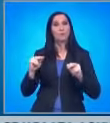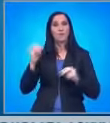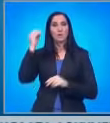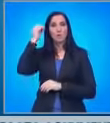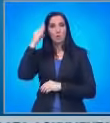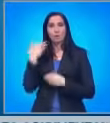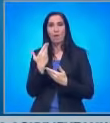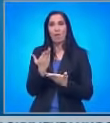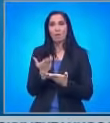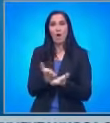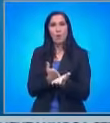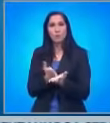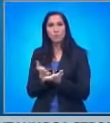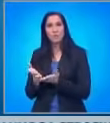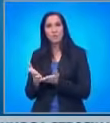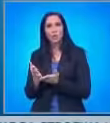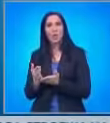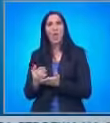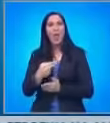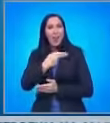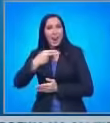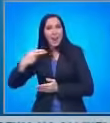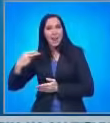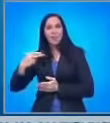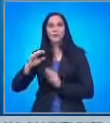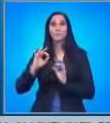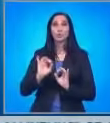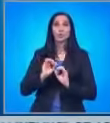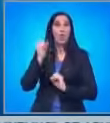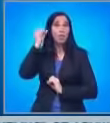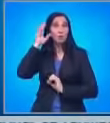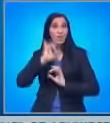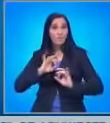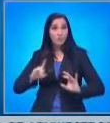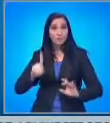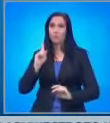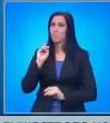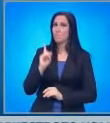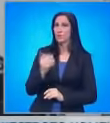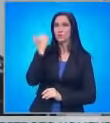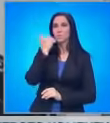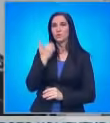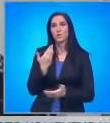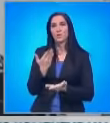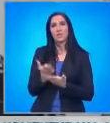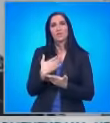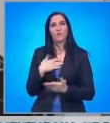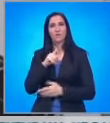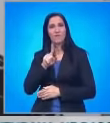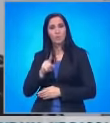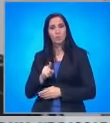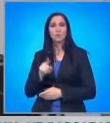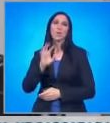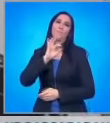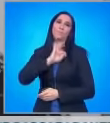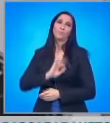и науката е дало в насоките линкове с точна научна информация, която може да се ползва, да зададе своите въпроси, да